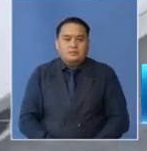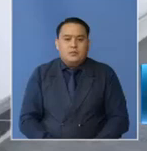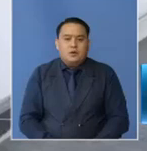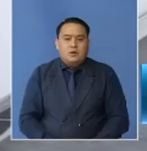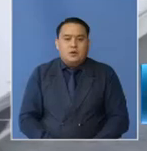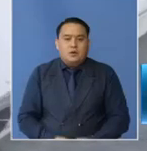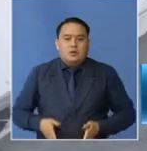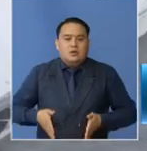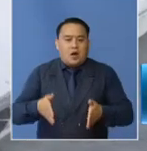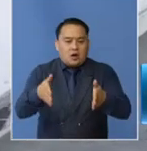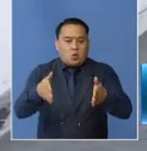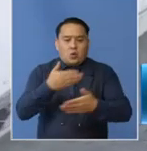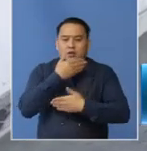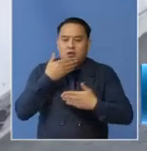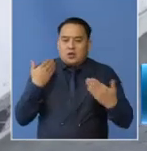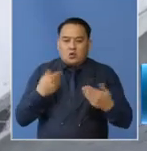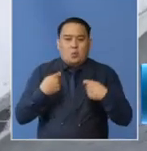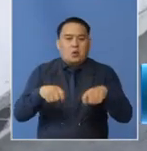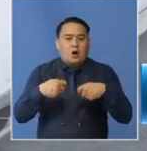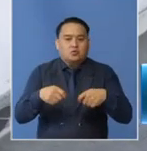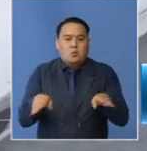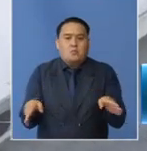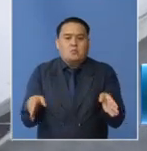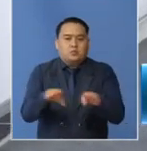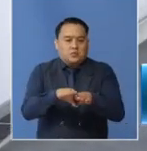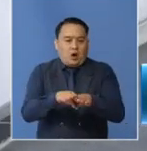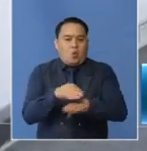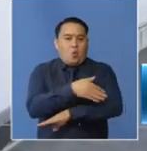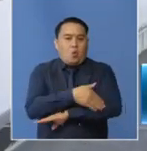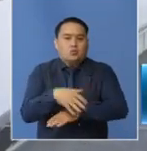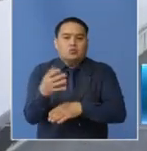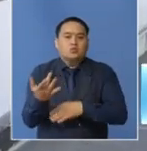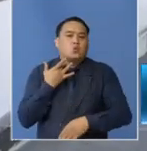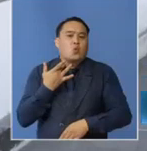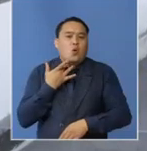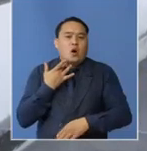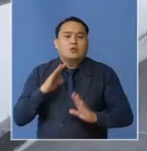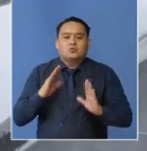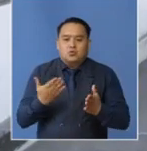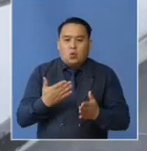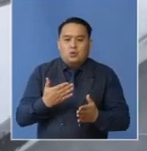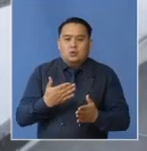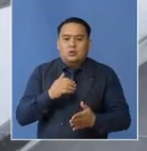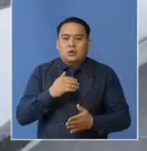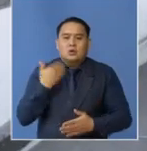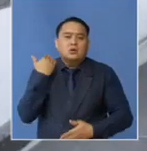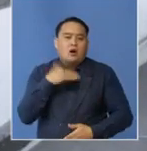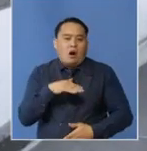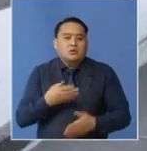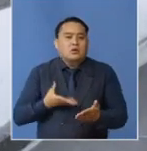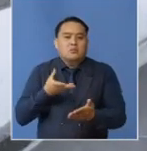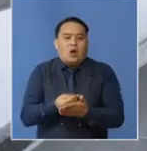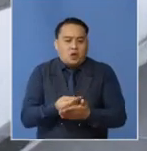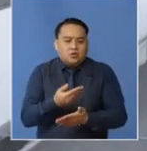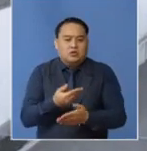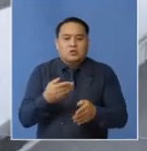Перехода нету. Что нам делать, старикам? Продавцы заполнили всю улицу. Еще ругаются, если заденешь случайно. Они не хотят платить, поэтому и вышли